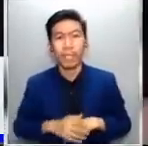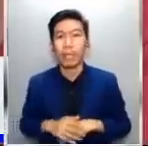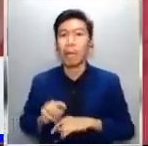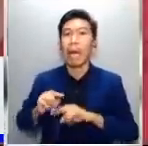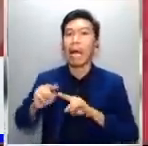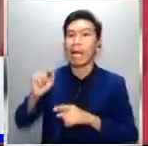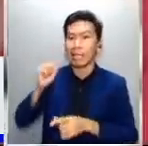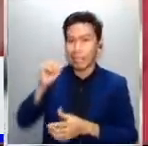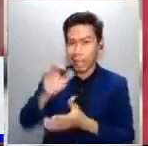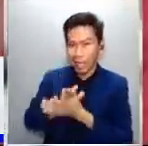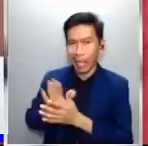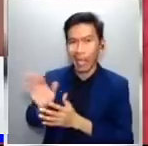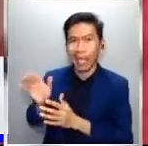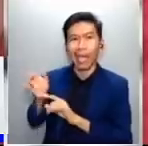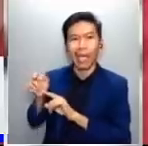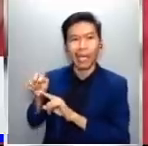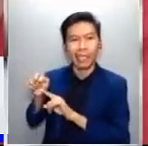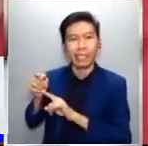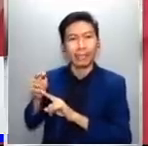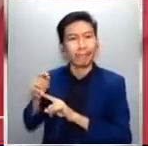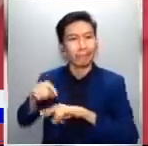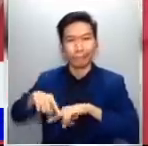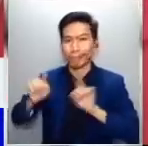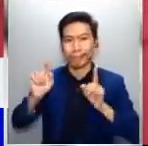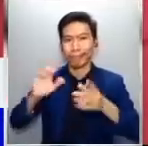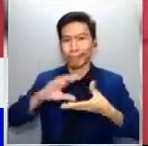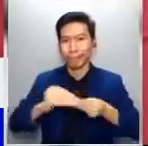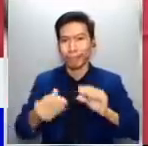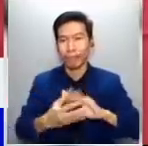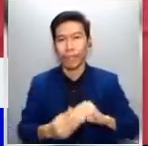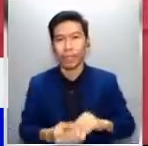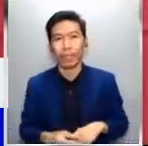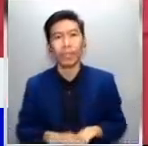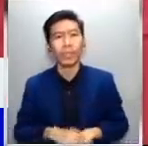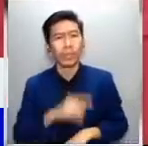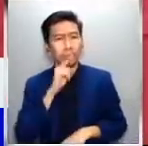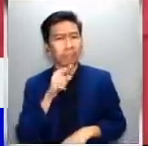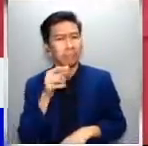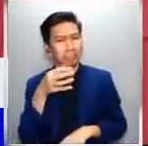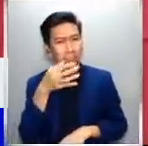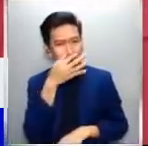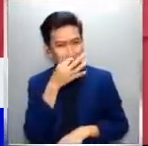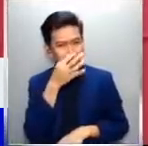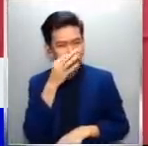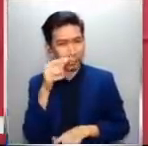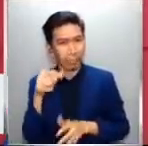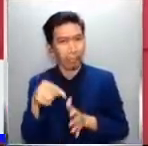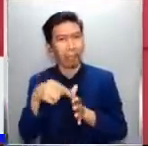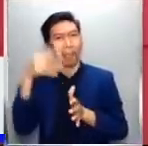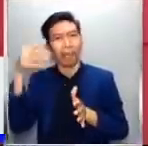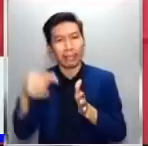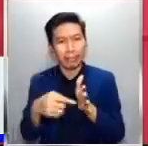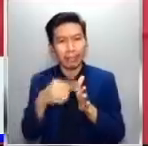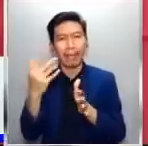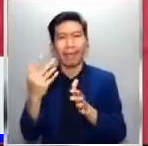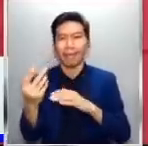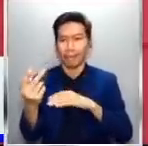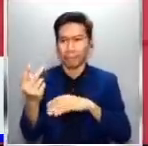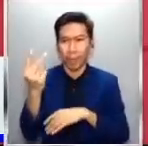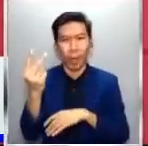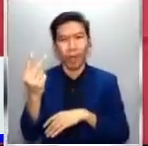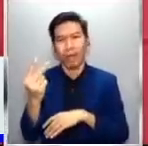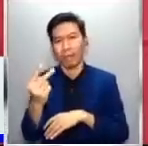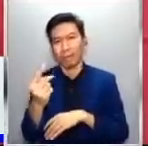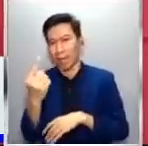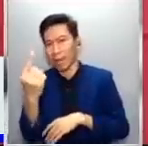kwento. Minsan lang kami magkatao, isa, dalawa. Minsan lang kayo nagkaka-customer? Hmm. Hindi...